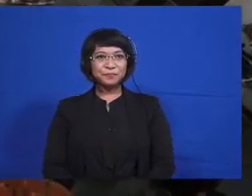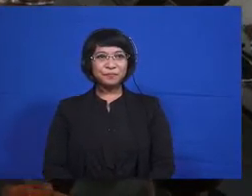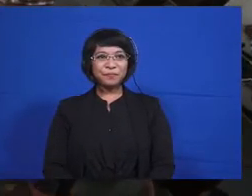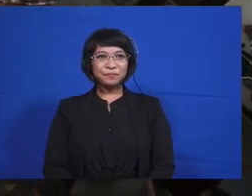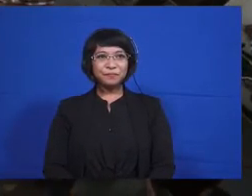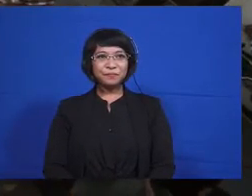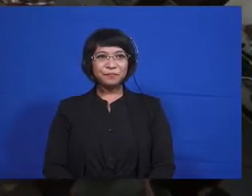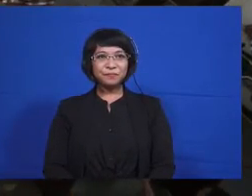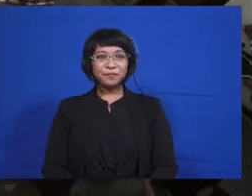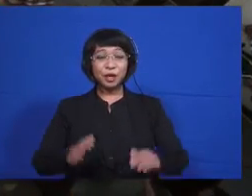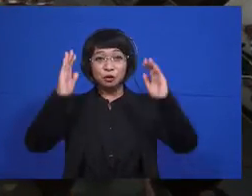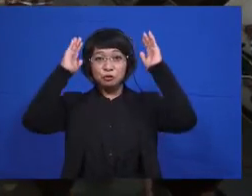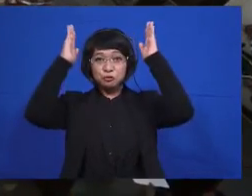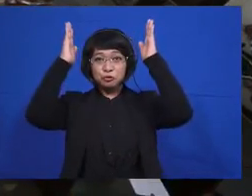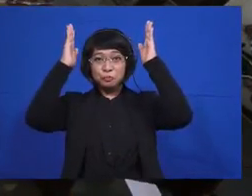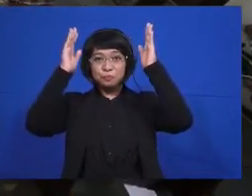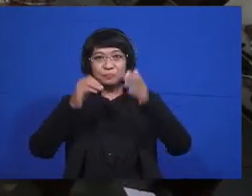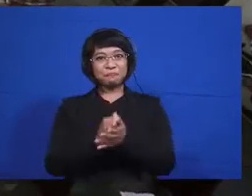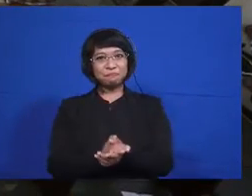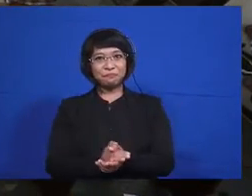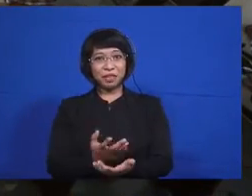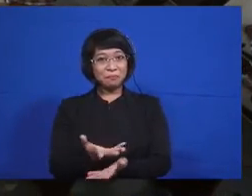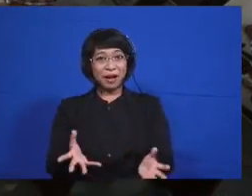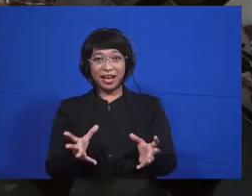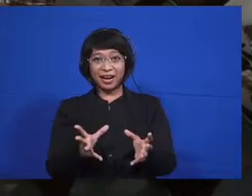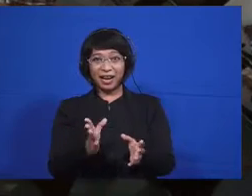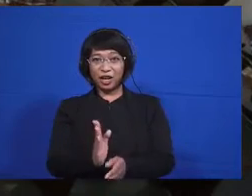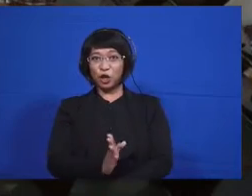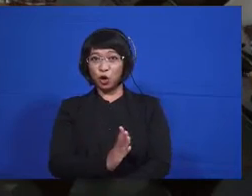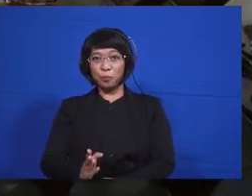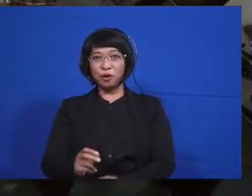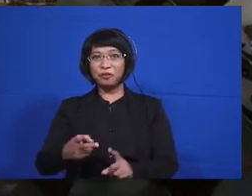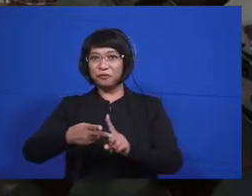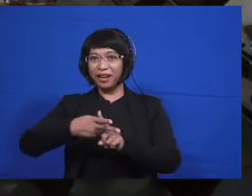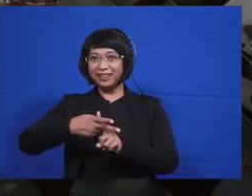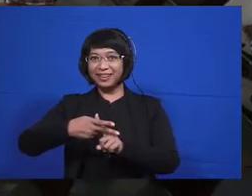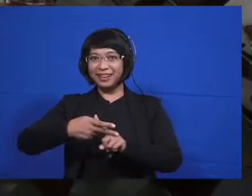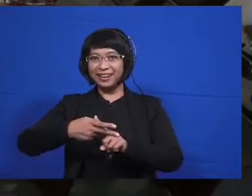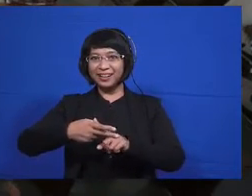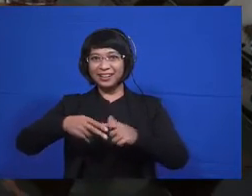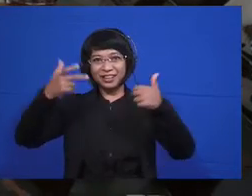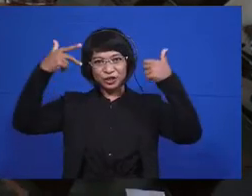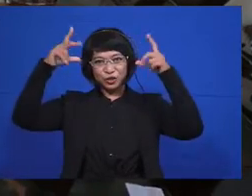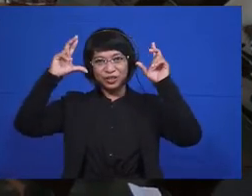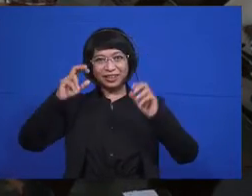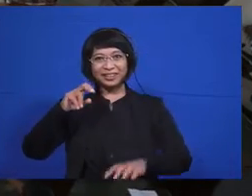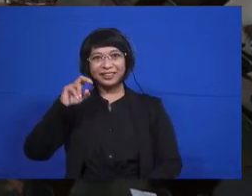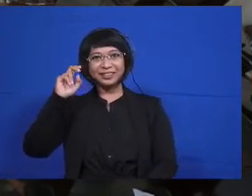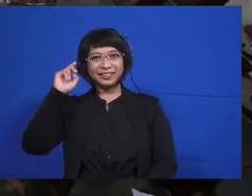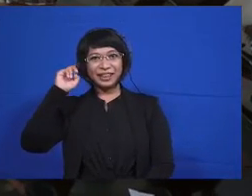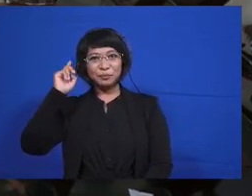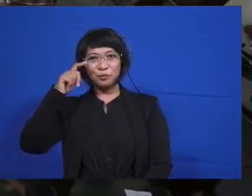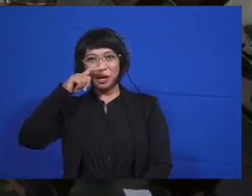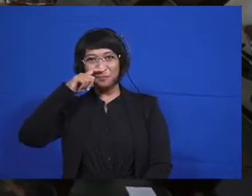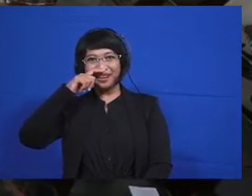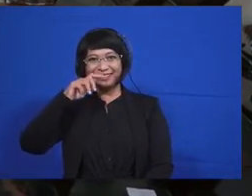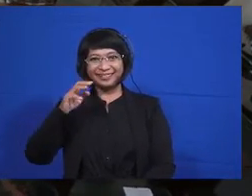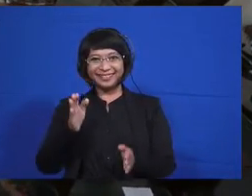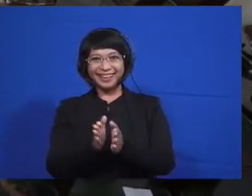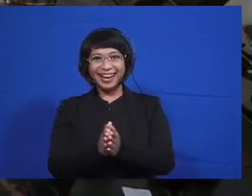Bapak Uskup, para Romo, para Frater, para Suster, Ibu Bapak,